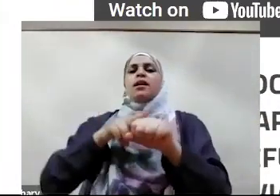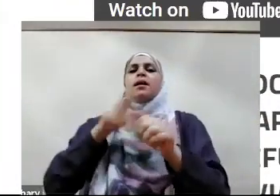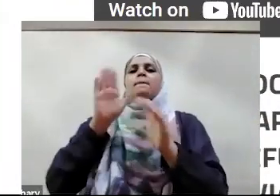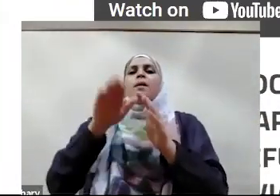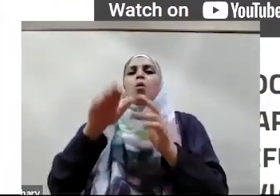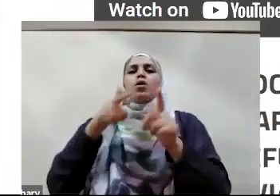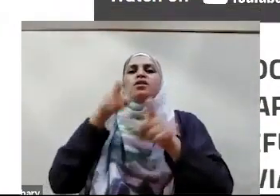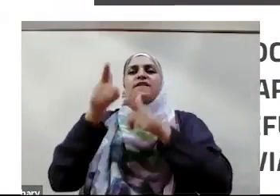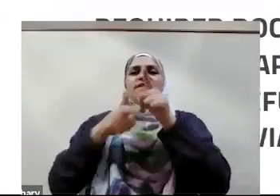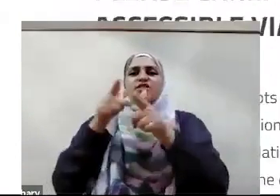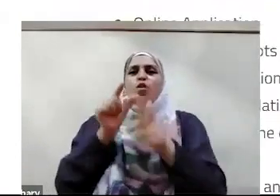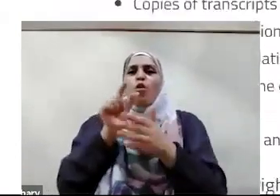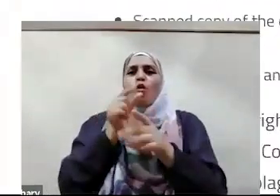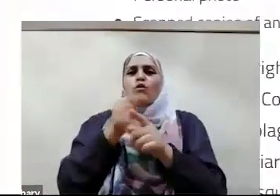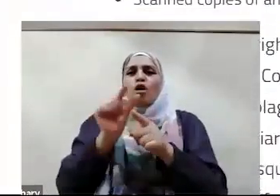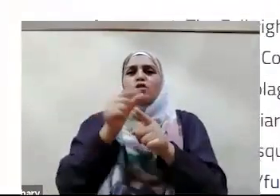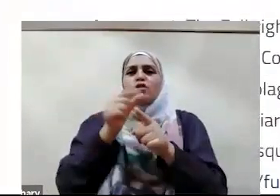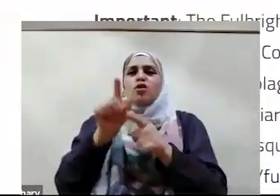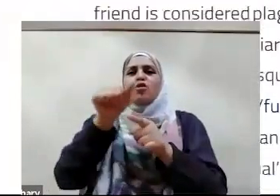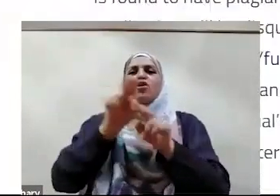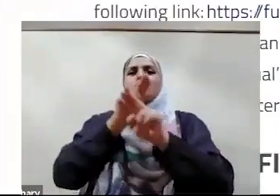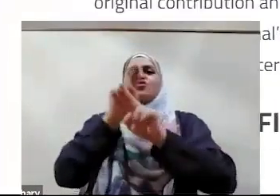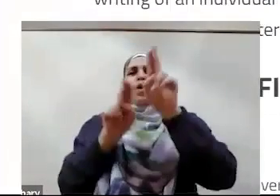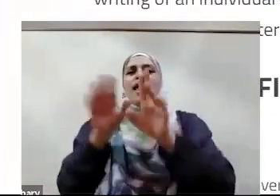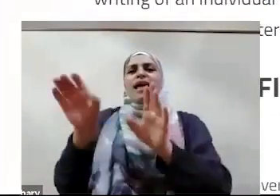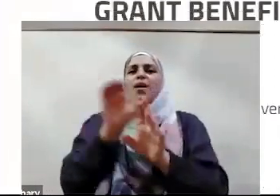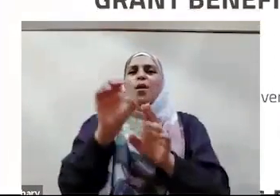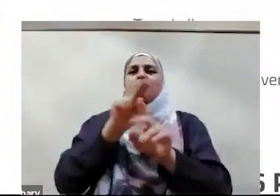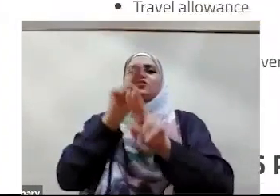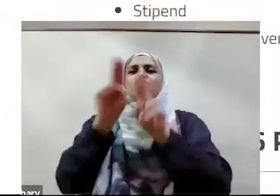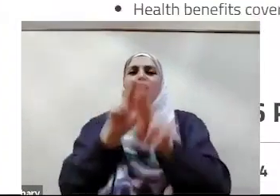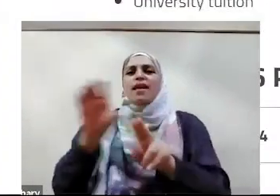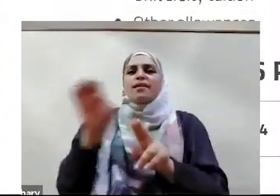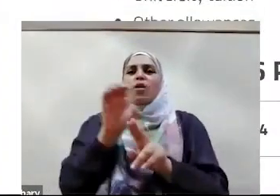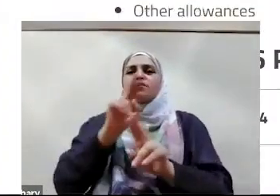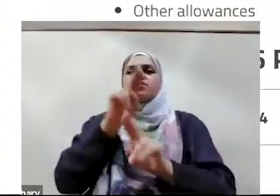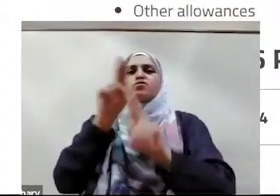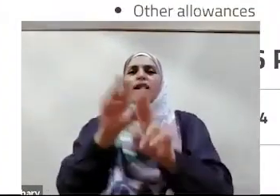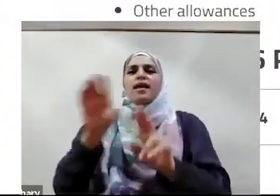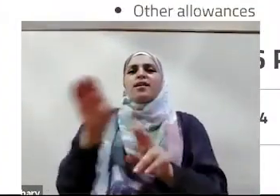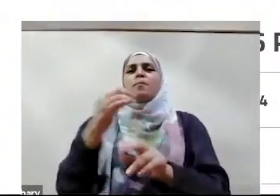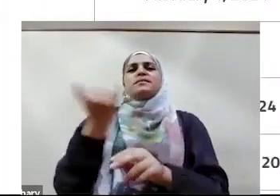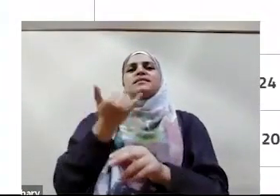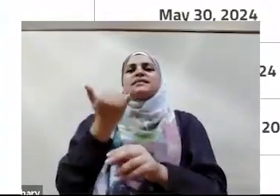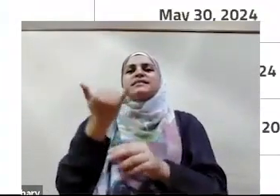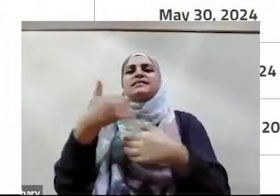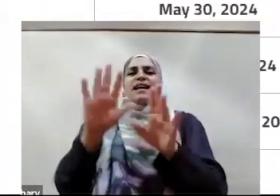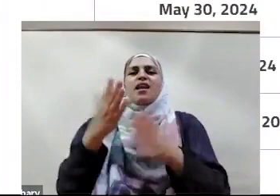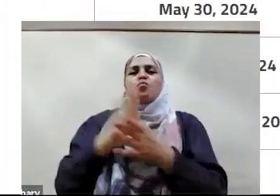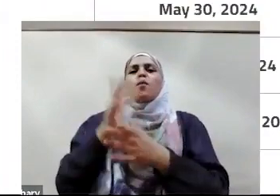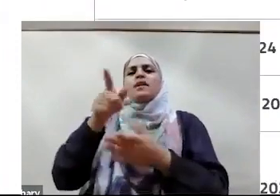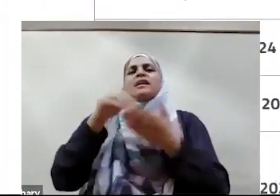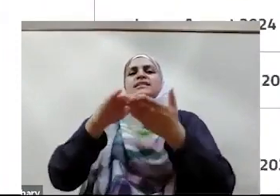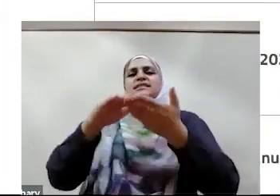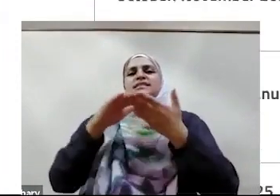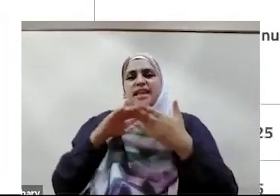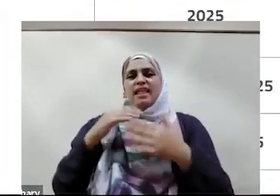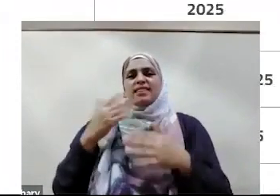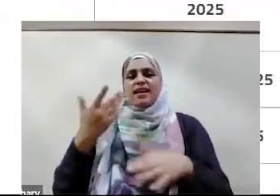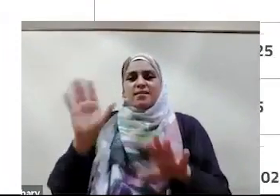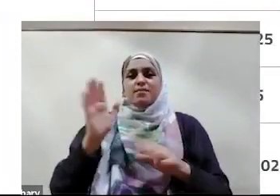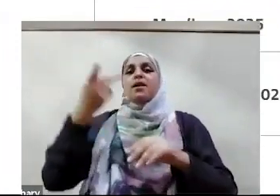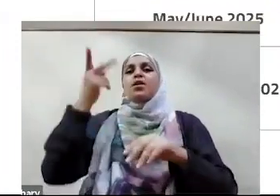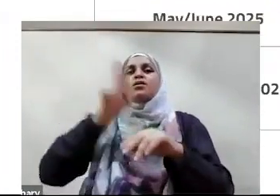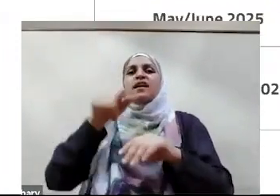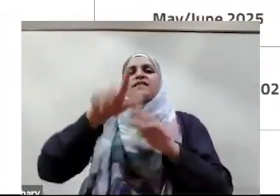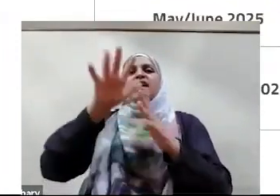الفيديوهات القصيرة فيها أسئلة وأجوبة بنتسألها كتير، فمجاوبين عليها ممكن ده يكون يساعدكم. وكمان موجود